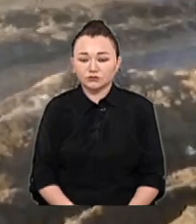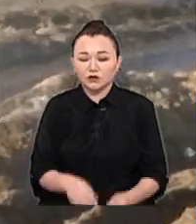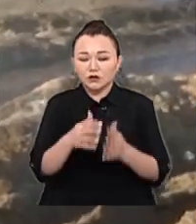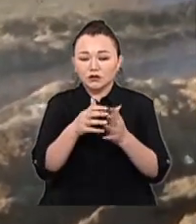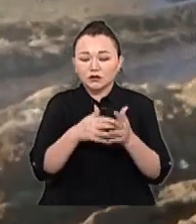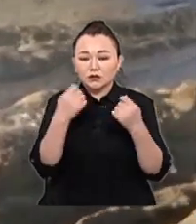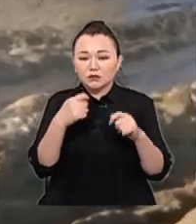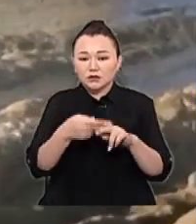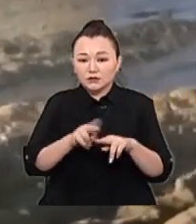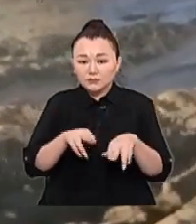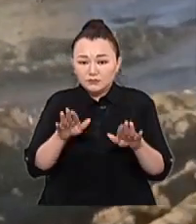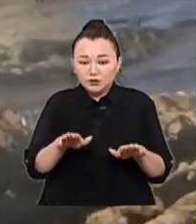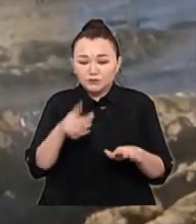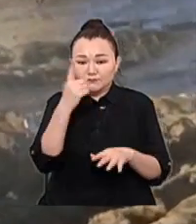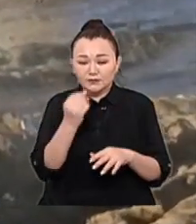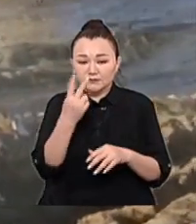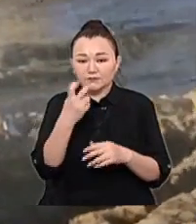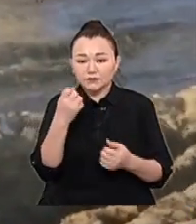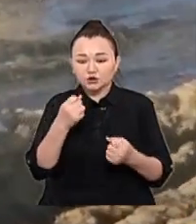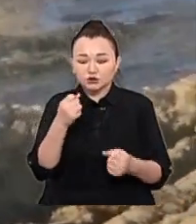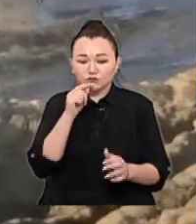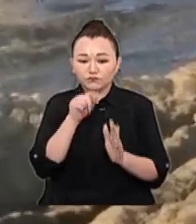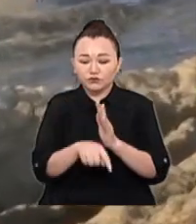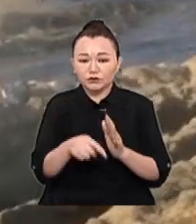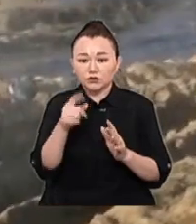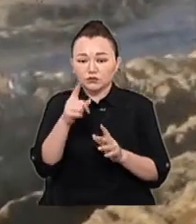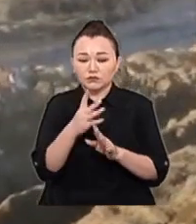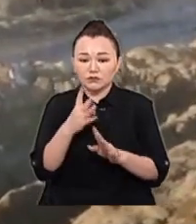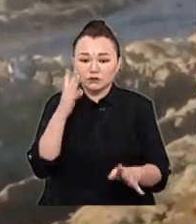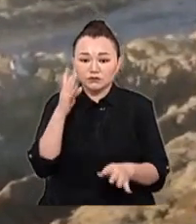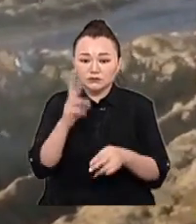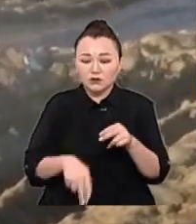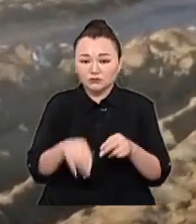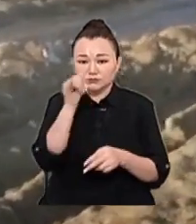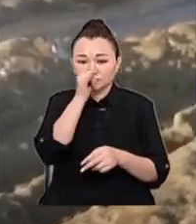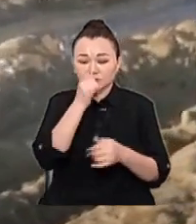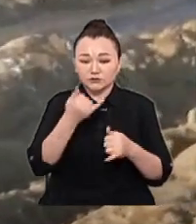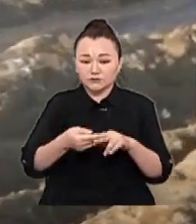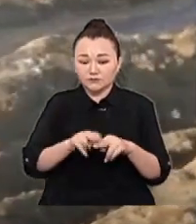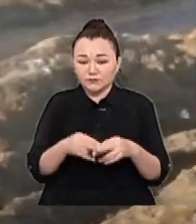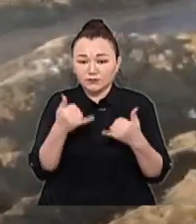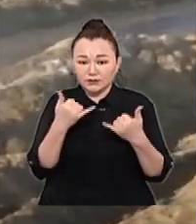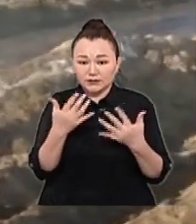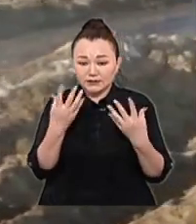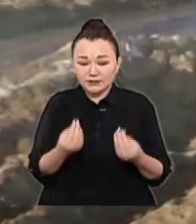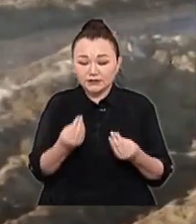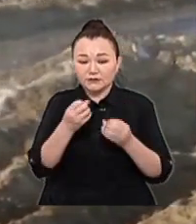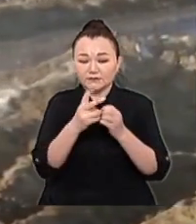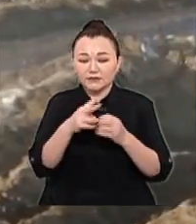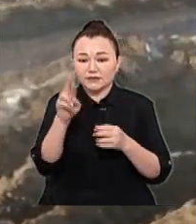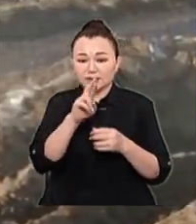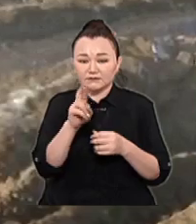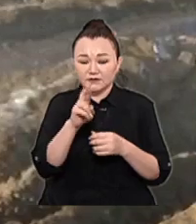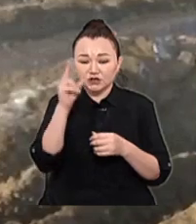Көмір сататын бұл орынға күніне 200 көлік кіреді екен, бірақ сонда да кезектің таусылатын түрі жоқ. Дәл бүгін 12 қаңтар